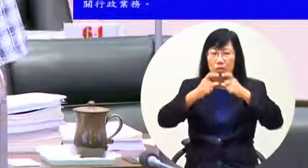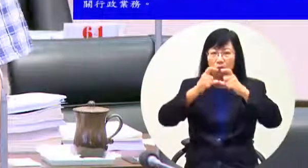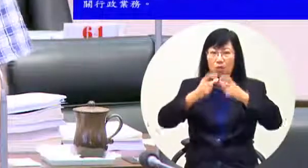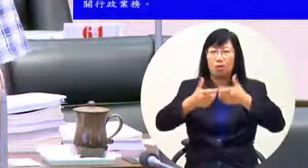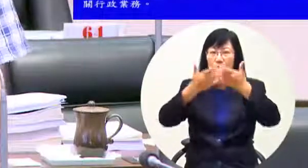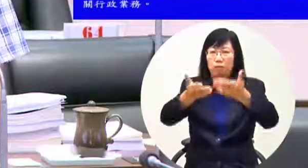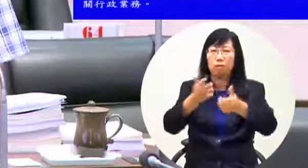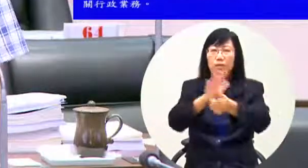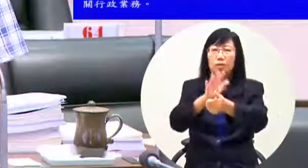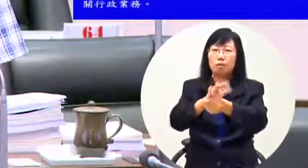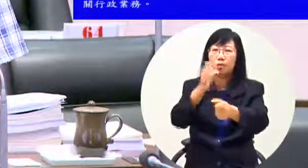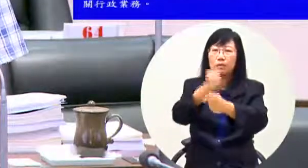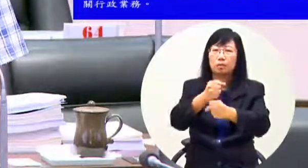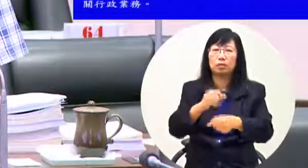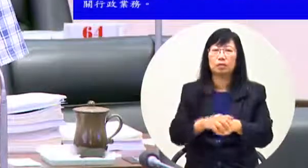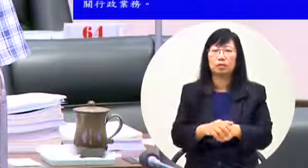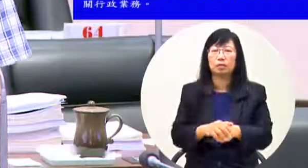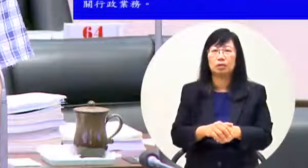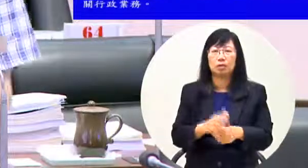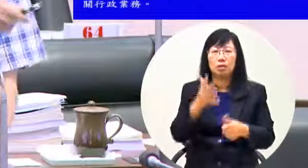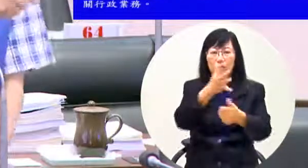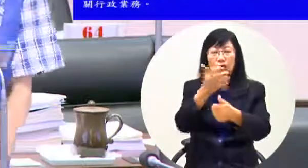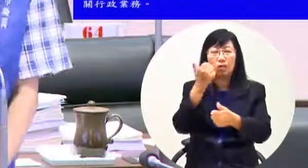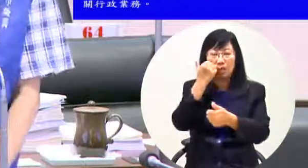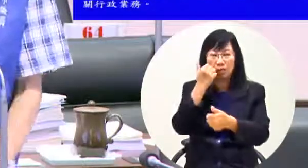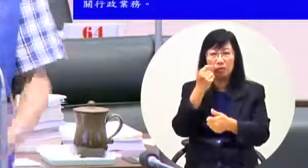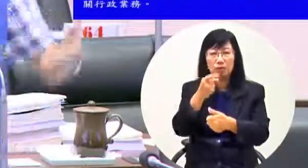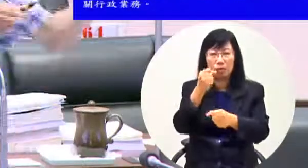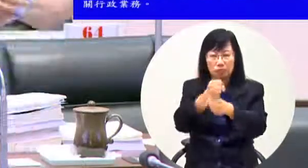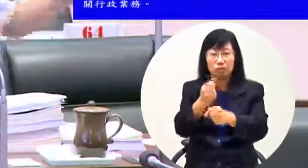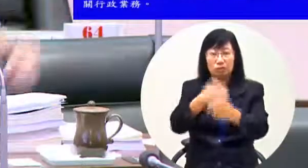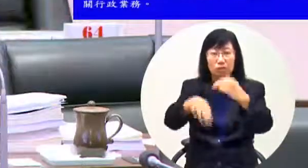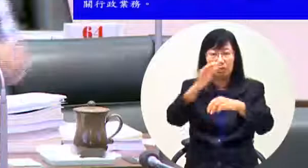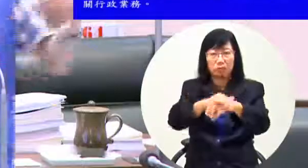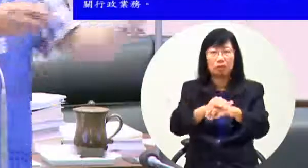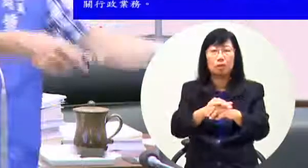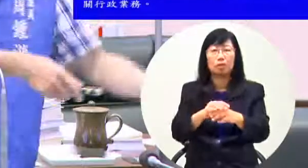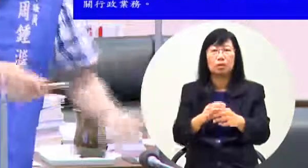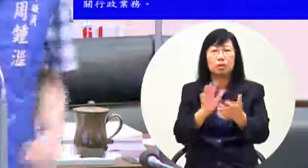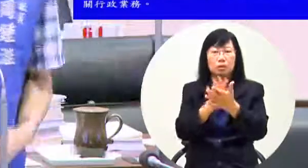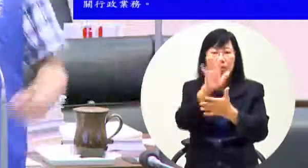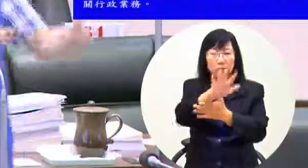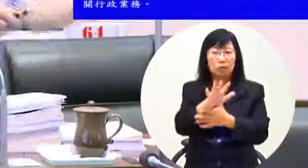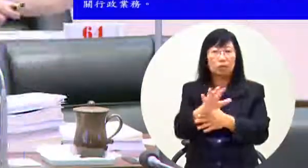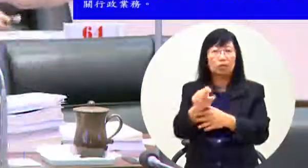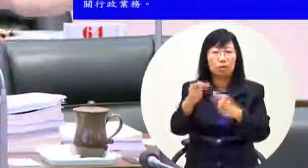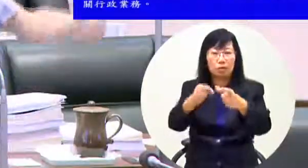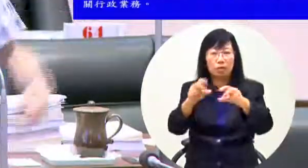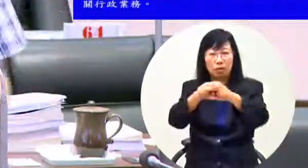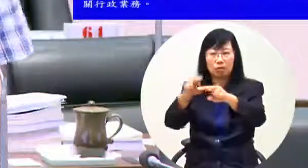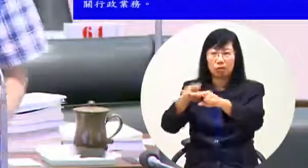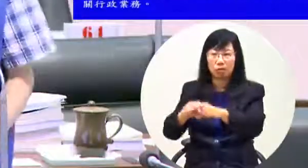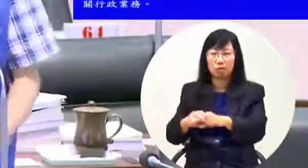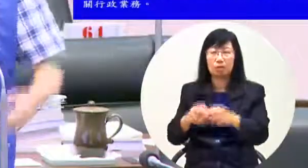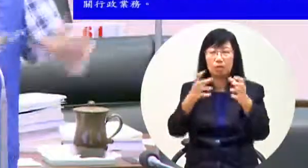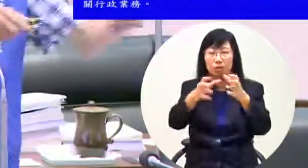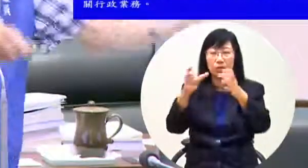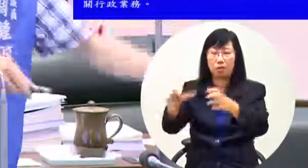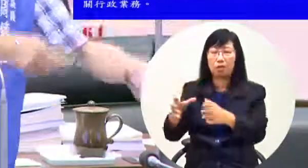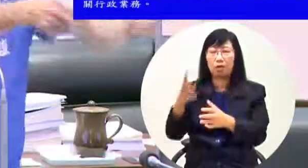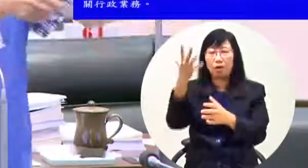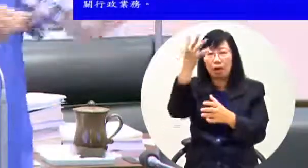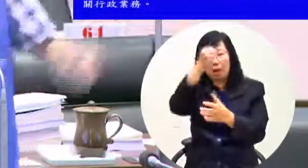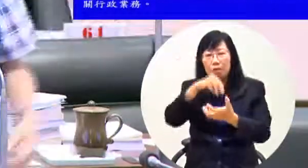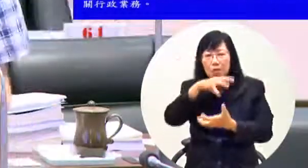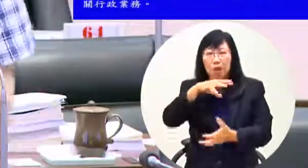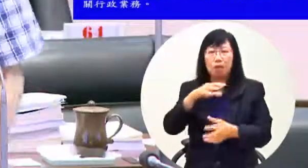你以后的土地嘛有帮助呢，因为你公共设施完善，大家很喜欢，老人家也喜欢来，因为有这个长青中心。哦